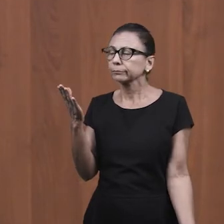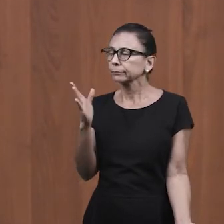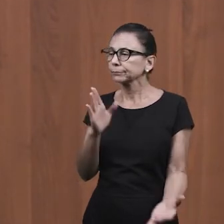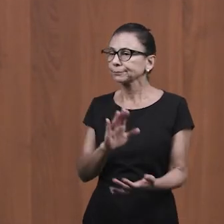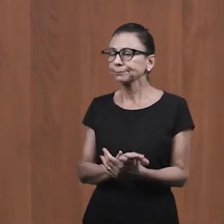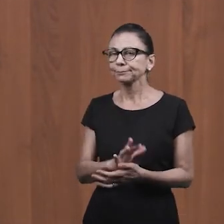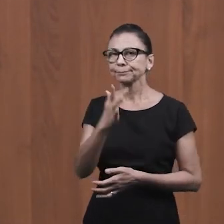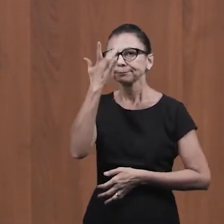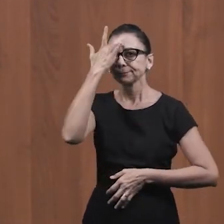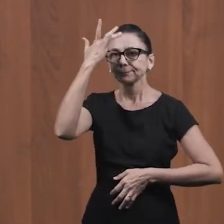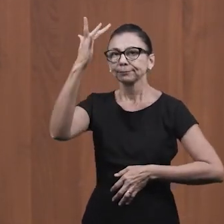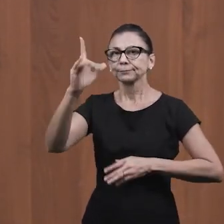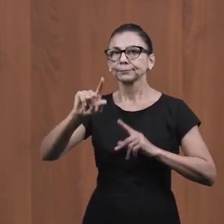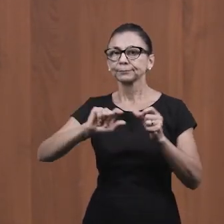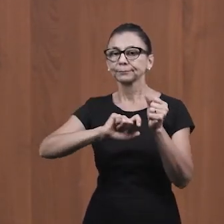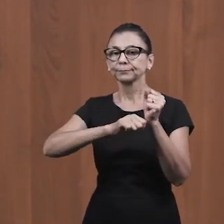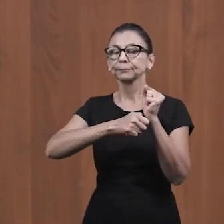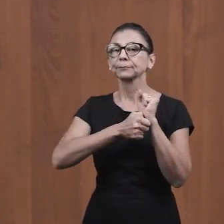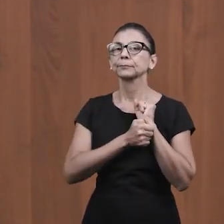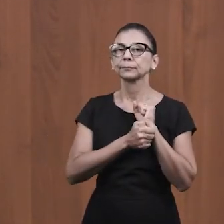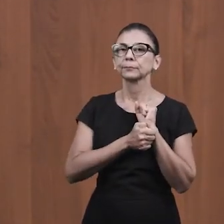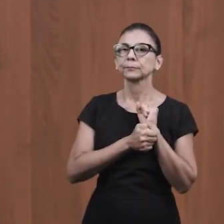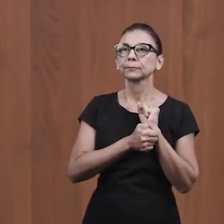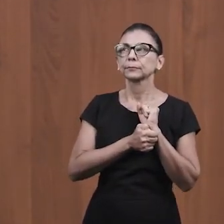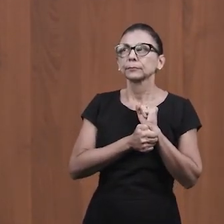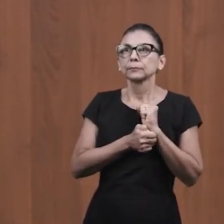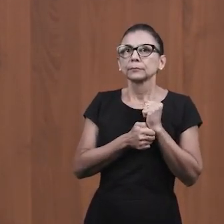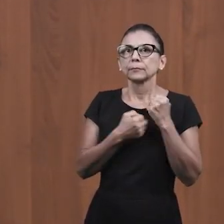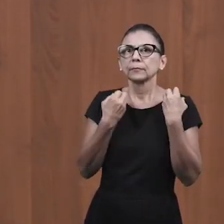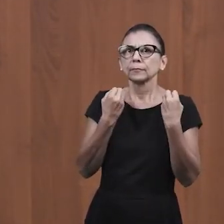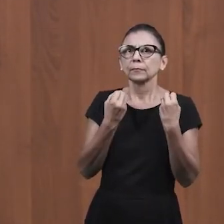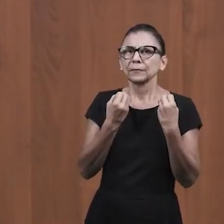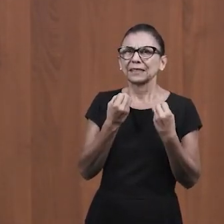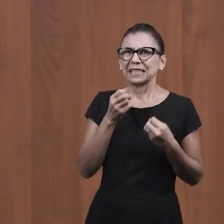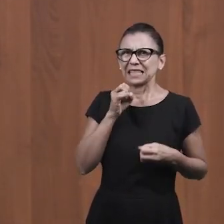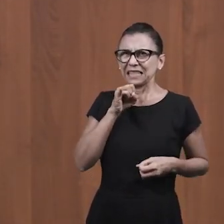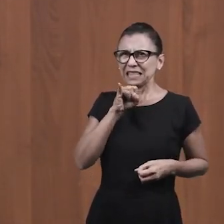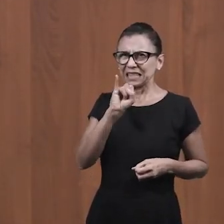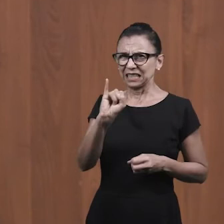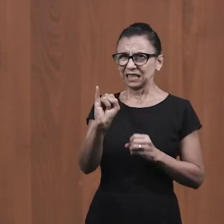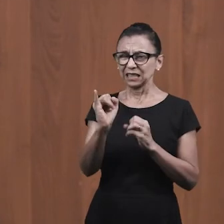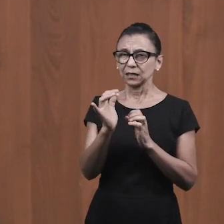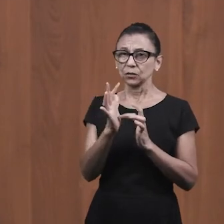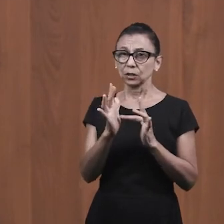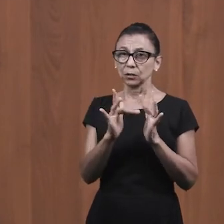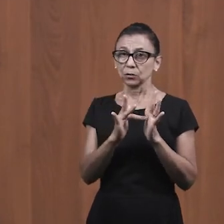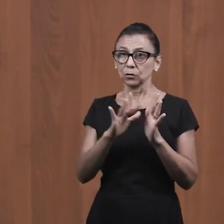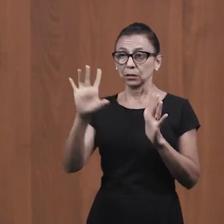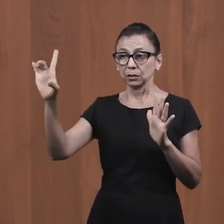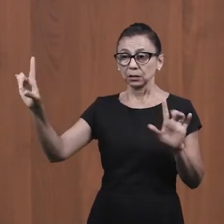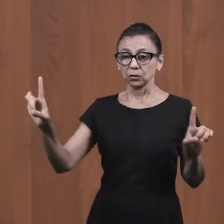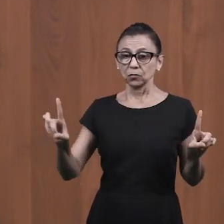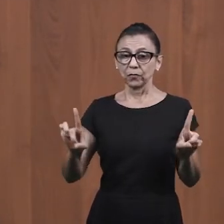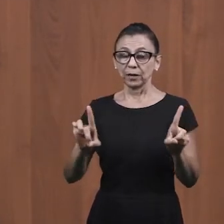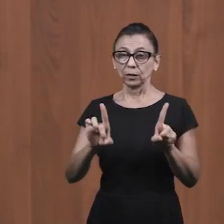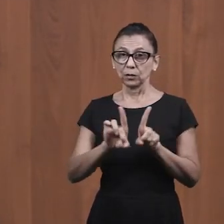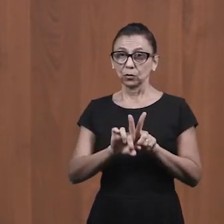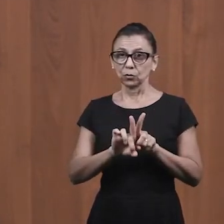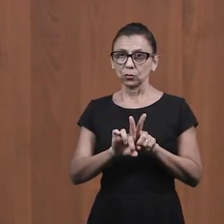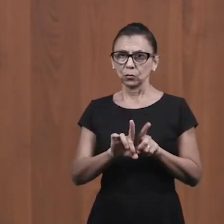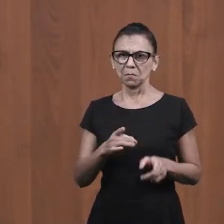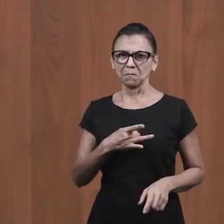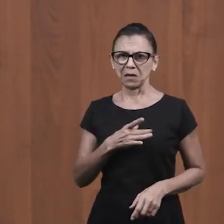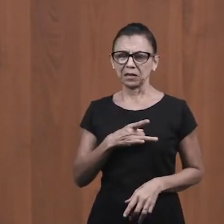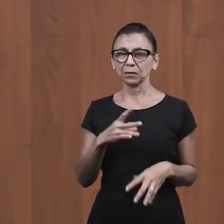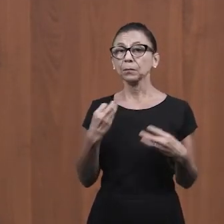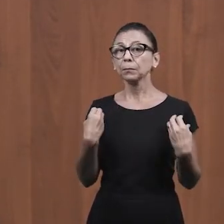tout cela, ils n'avaient pas découvert un secret. Si Jésus est à notre côté, il n'a pas de raison